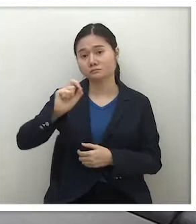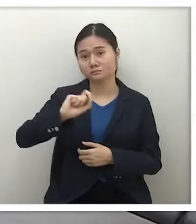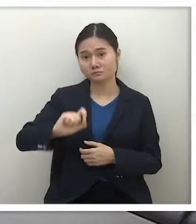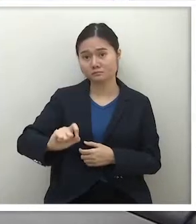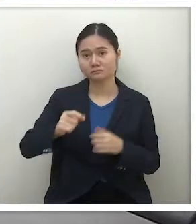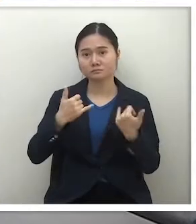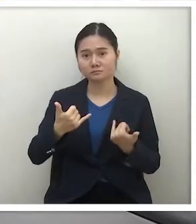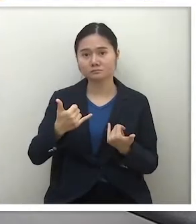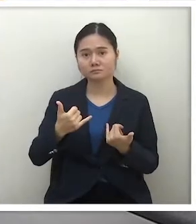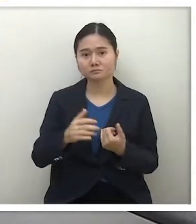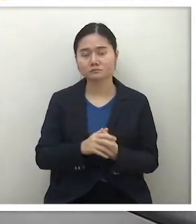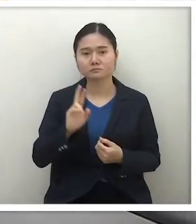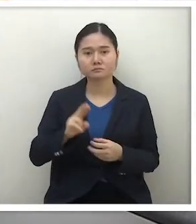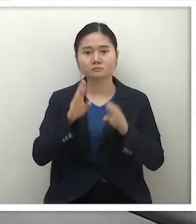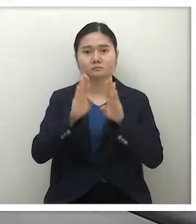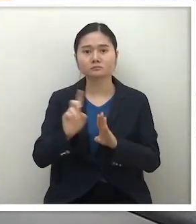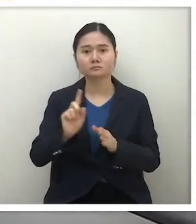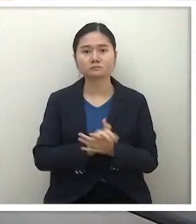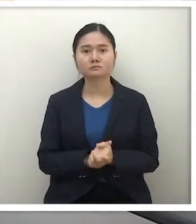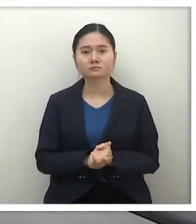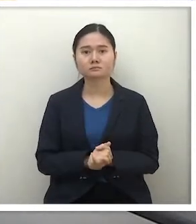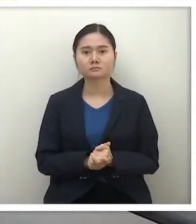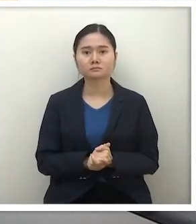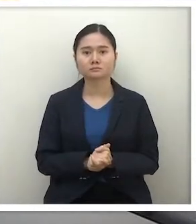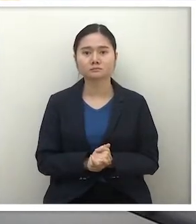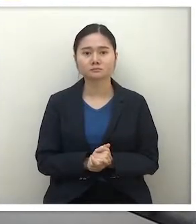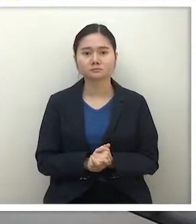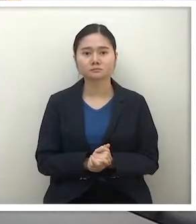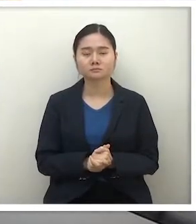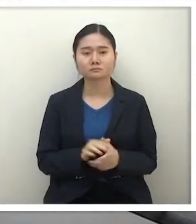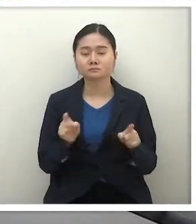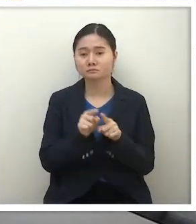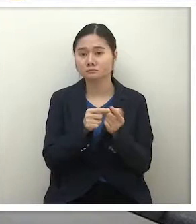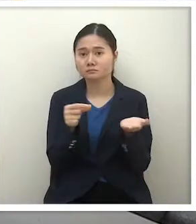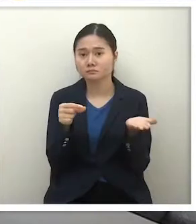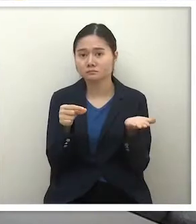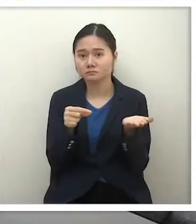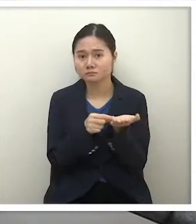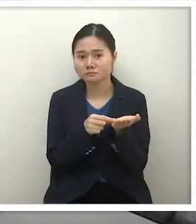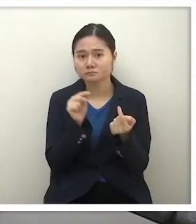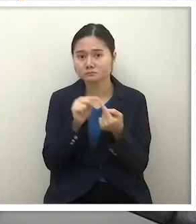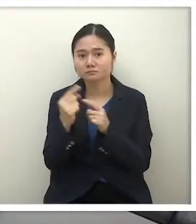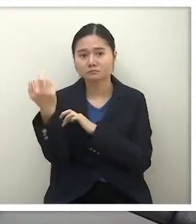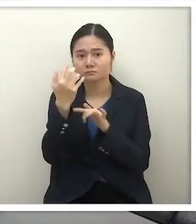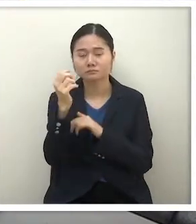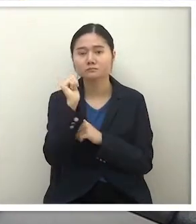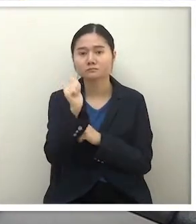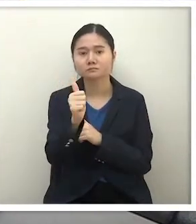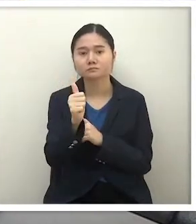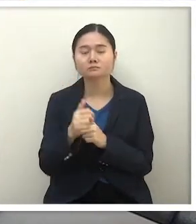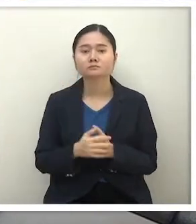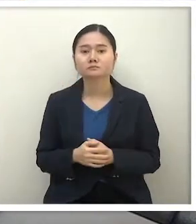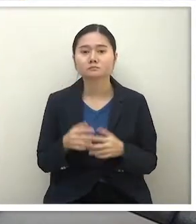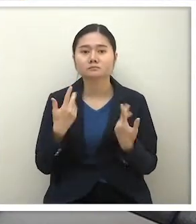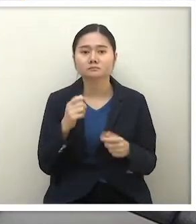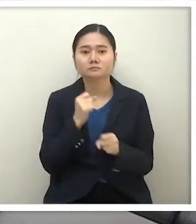ยเขาใช้กันยังไงก็คือเราก็สามารถเสียบเข้ากับคอมพิวเตอร์นะครับ